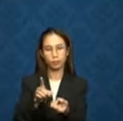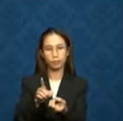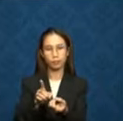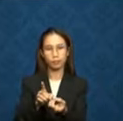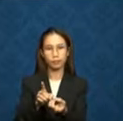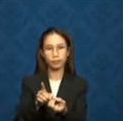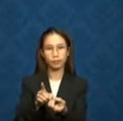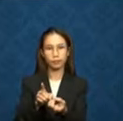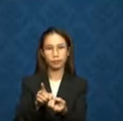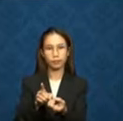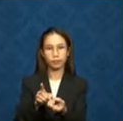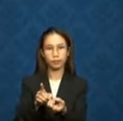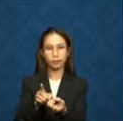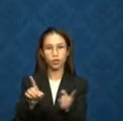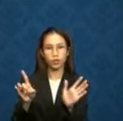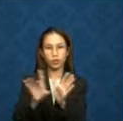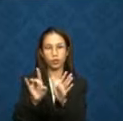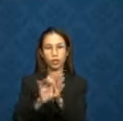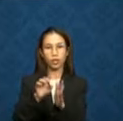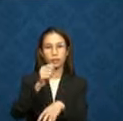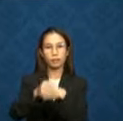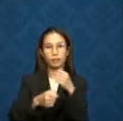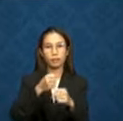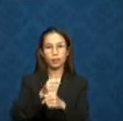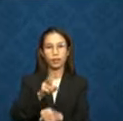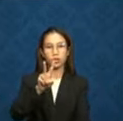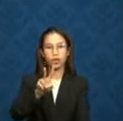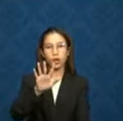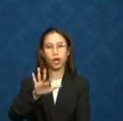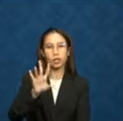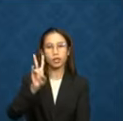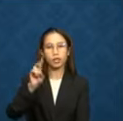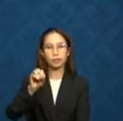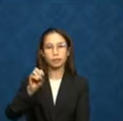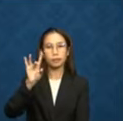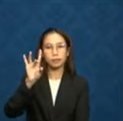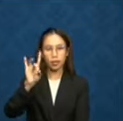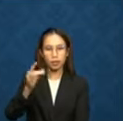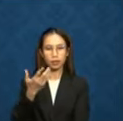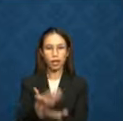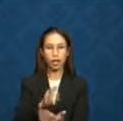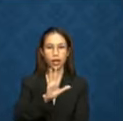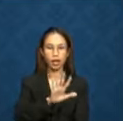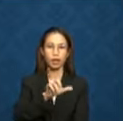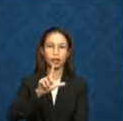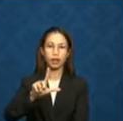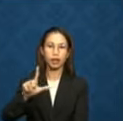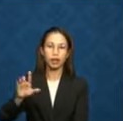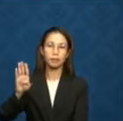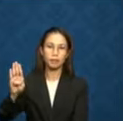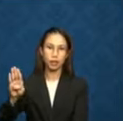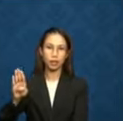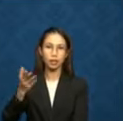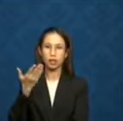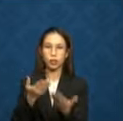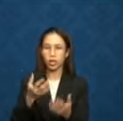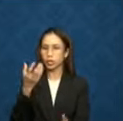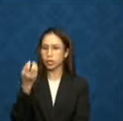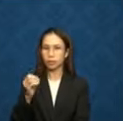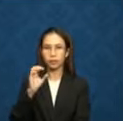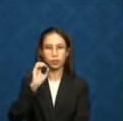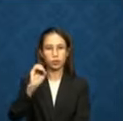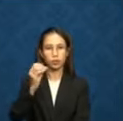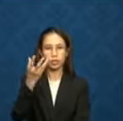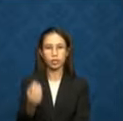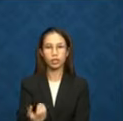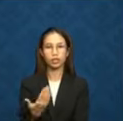อสุดในปี 2,578 ประมาณ 5 ลานลานบาทและต่ำสุดก็คือเหรอศูนย์ในปี